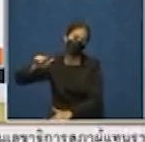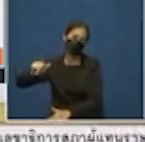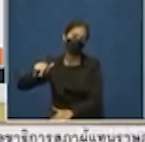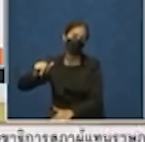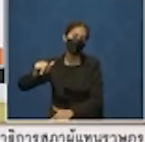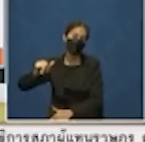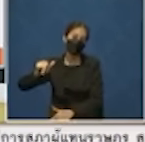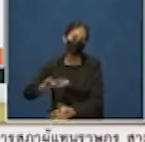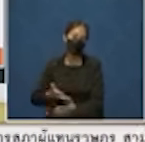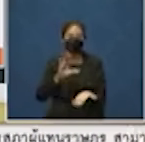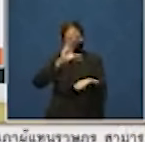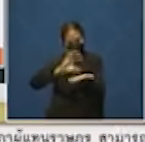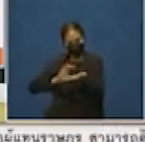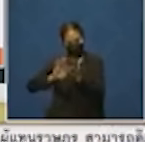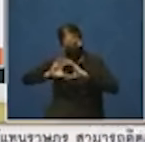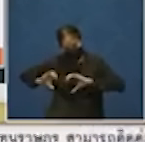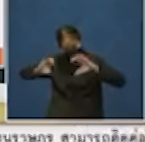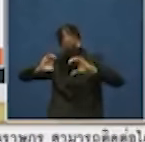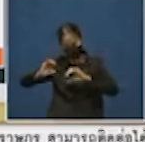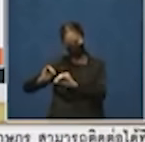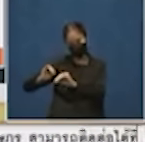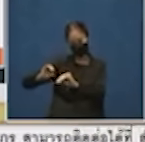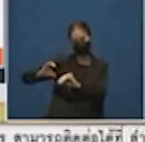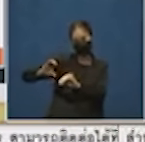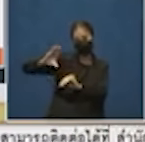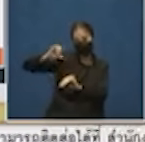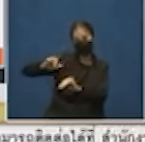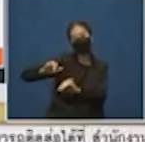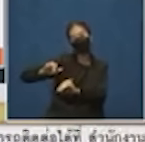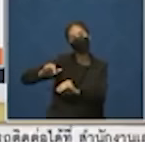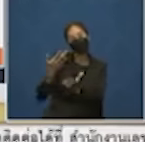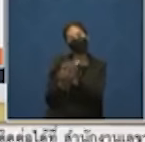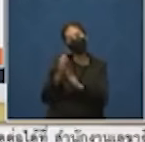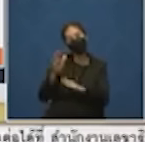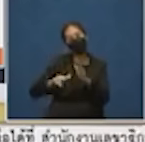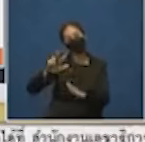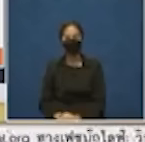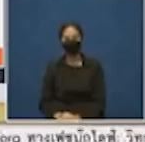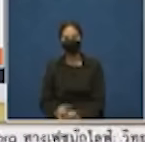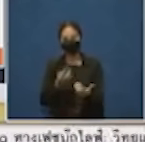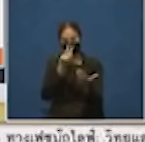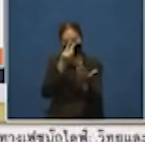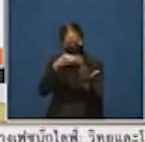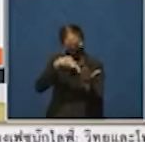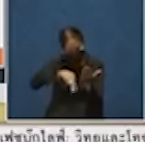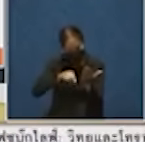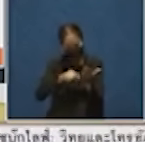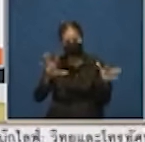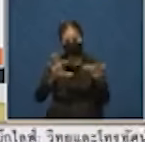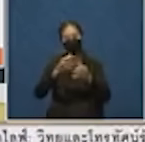พราะฉะนั้นอย่าให้ผมไปพูดอะไรมากไปกว่านี้ผมแค่ถ่ายทอดสิ่งที่ผมได้ยินม